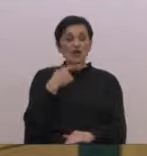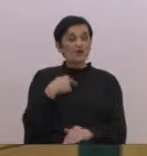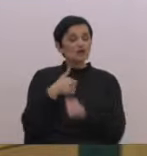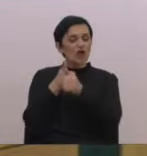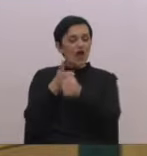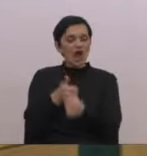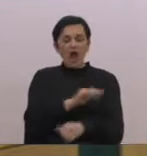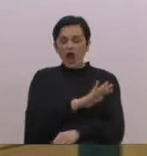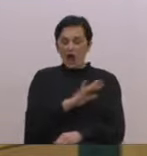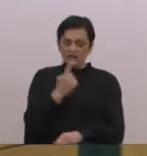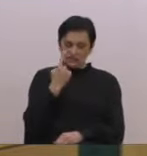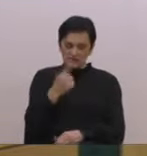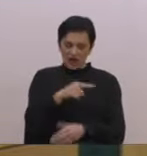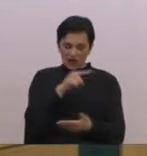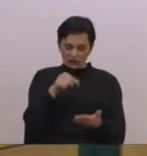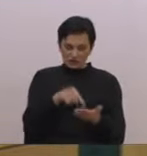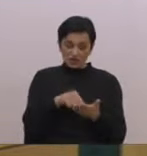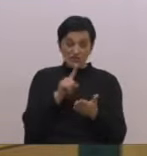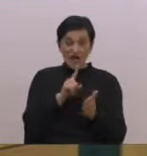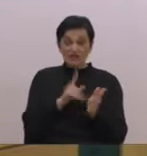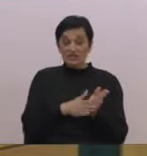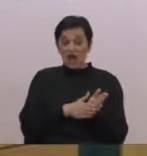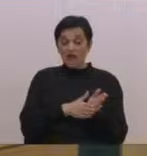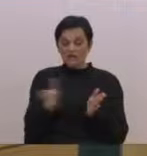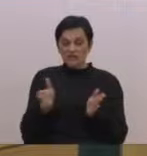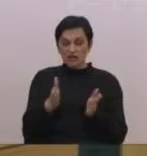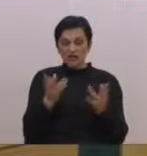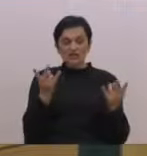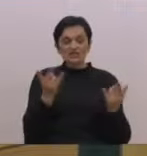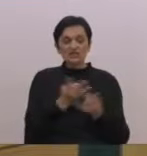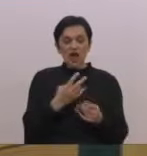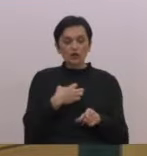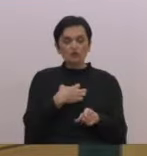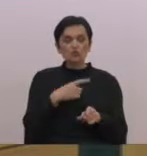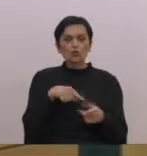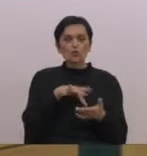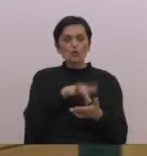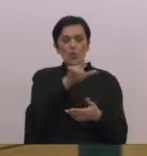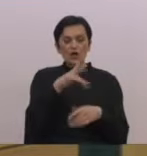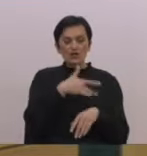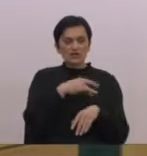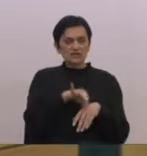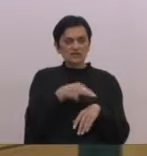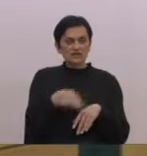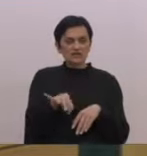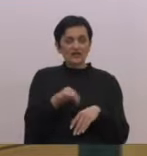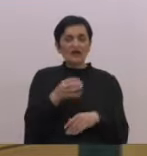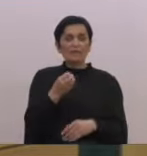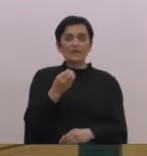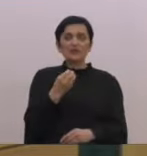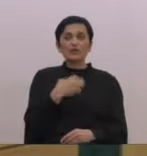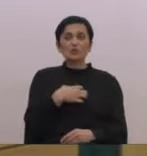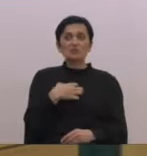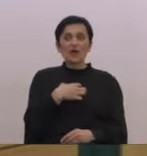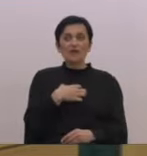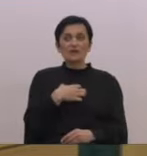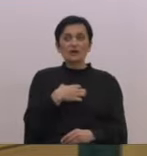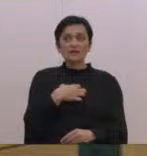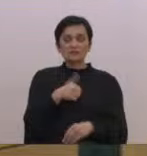arcet sakit și rasas da, ne tracați de nilic neba, im sa ciroi vastan, rați mokala, ke stil. Tak ide, tavar.